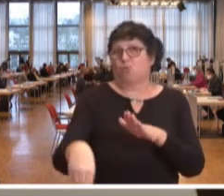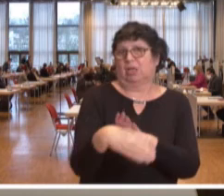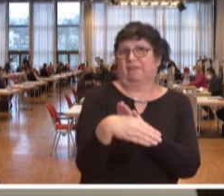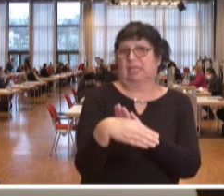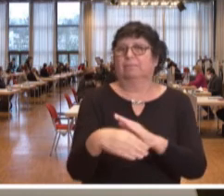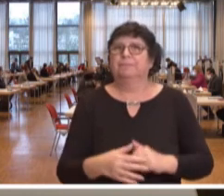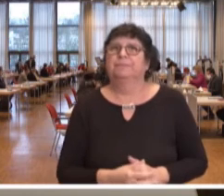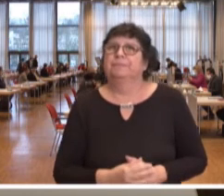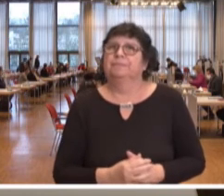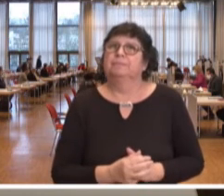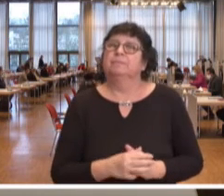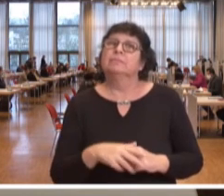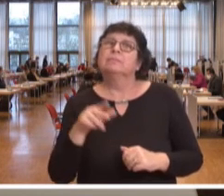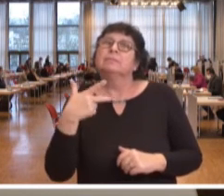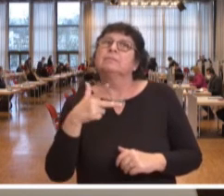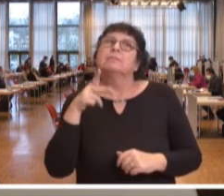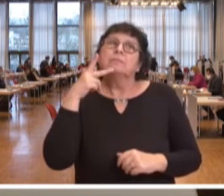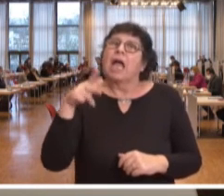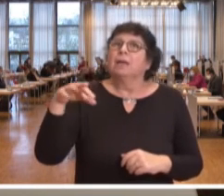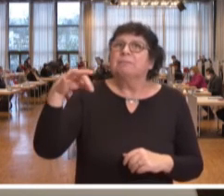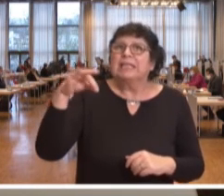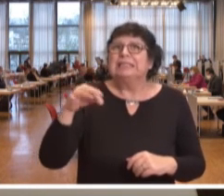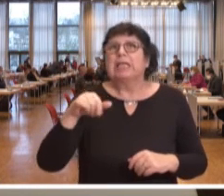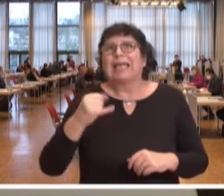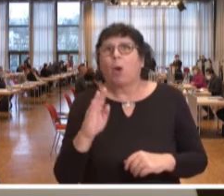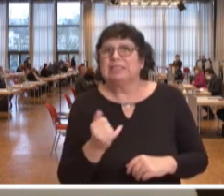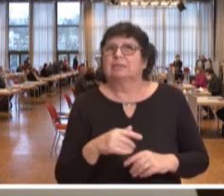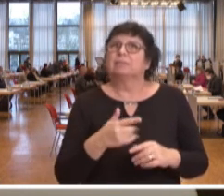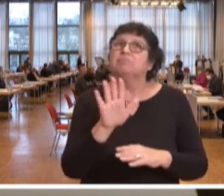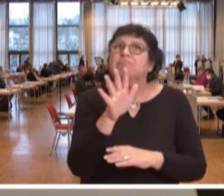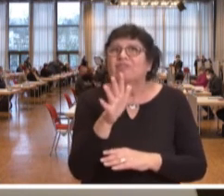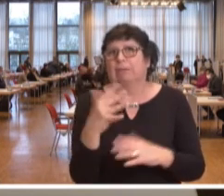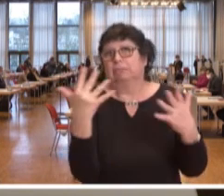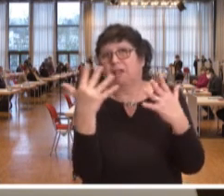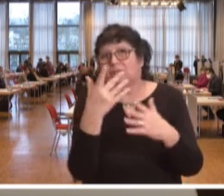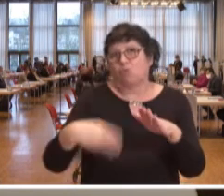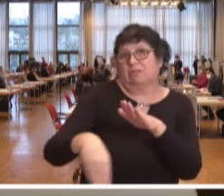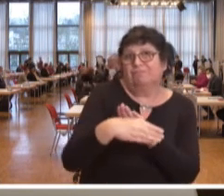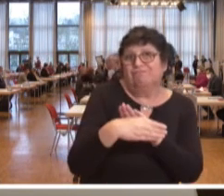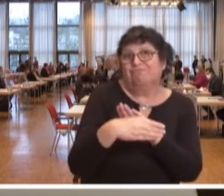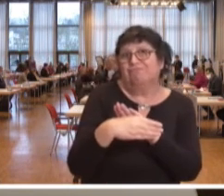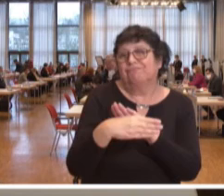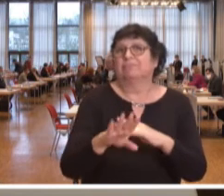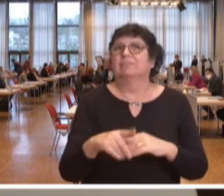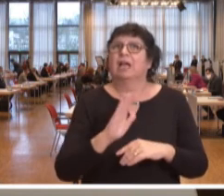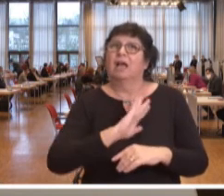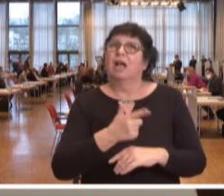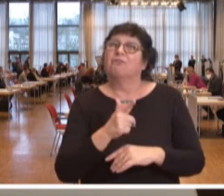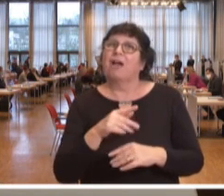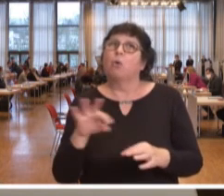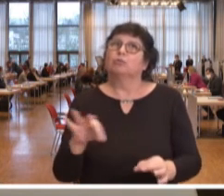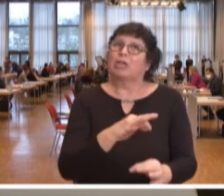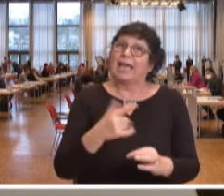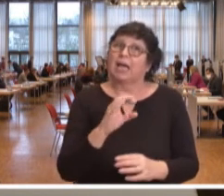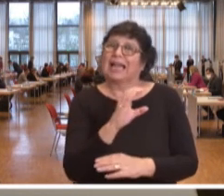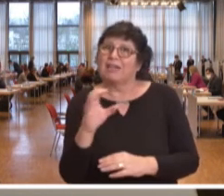verlassen. Herr Minister Reinhold Joost muss wegen eines Termins die Sitzung gegen 10 Uhr verlassen. Frau Ministerin Christine